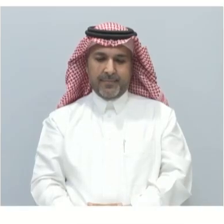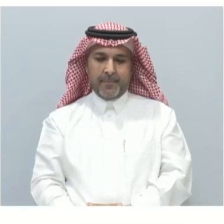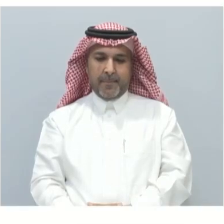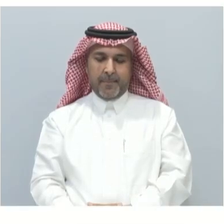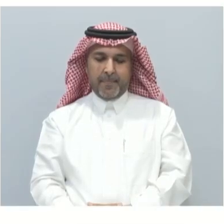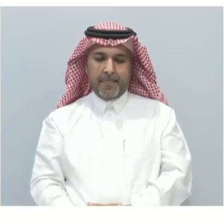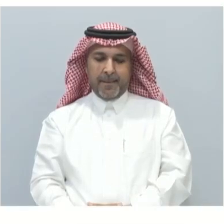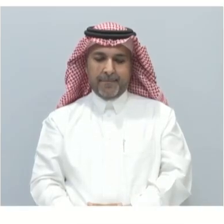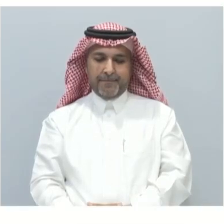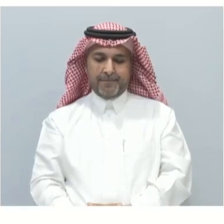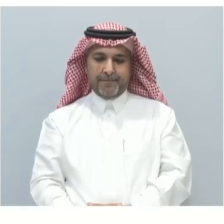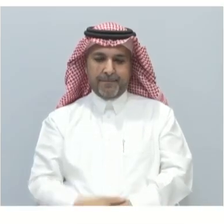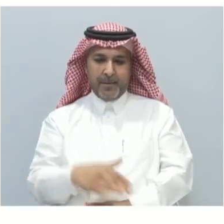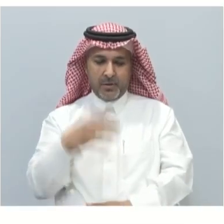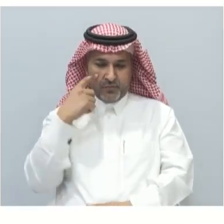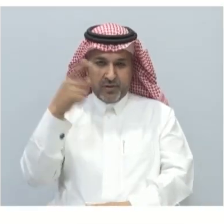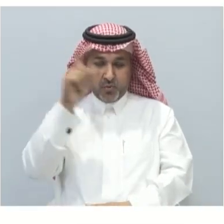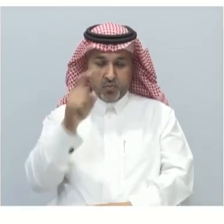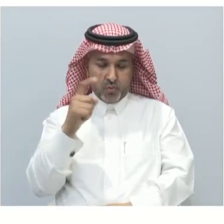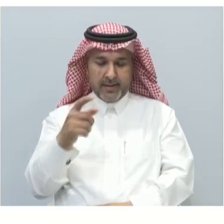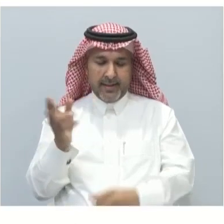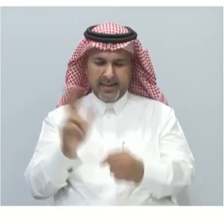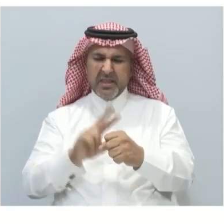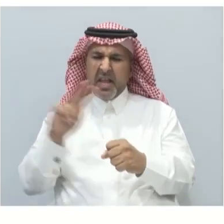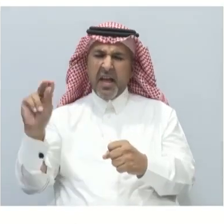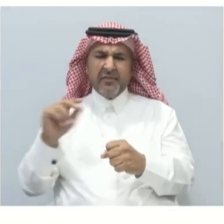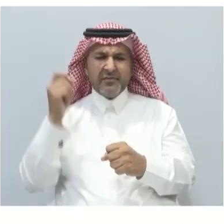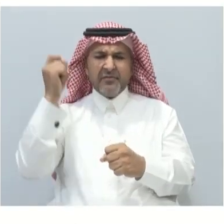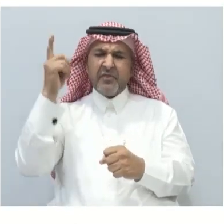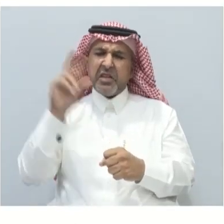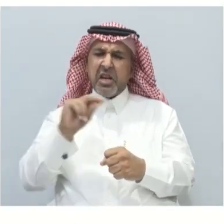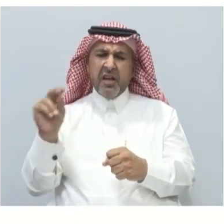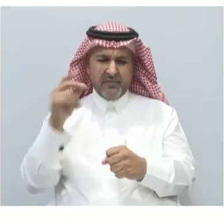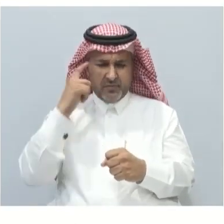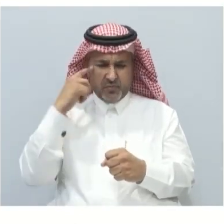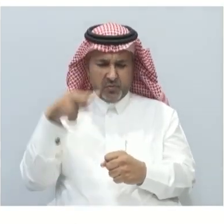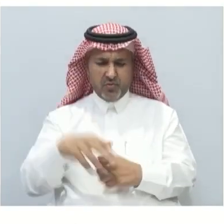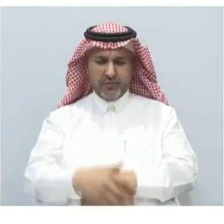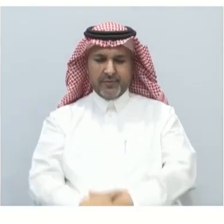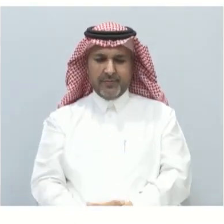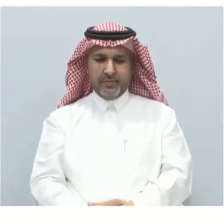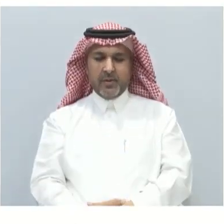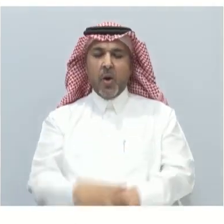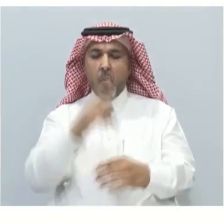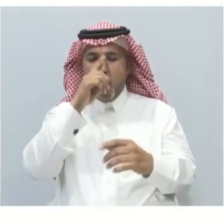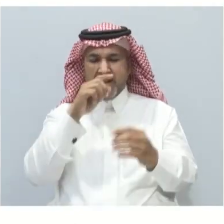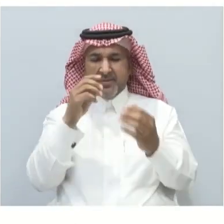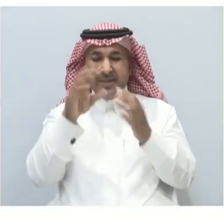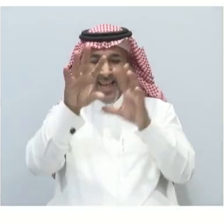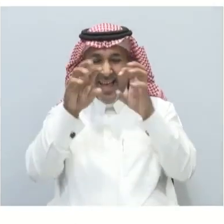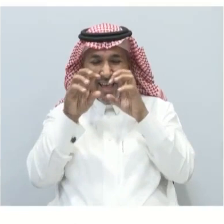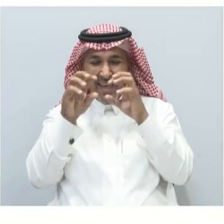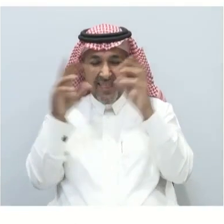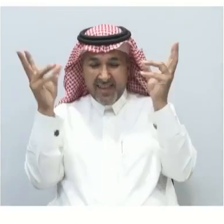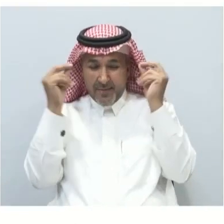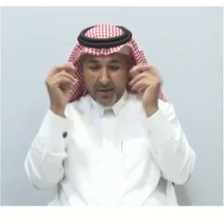هلل نشوف ايضا فقره تحقق من فهمك نفس الفكره نبغى نلخص المعطيات ونكتب القانون ونعوض فيه يعني العمليه مثل